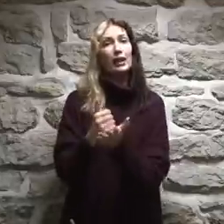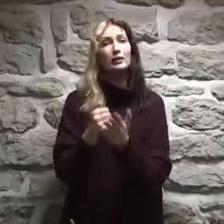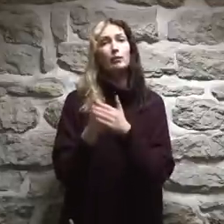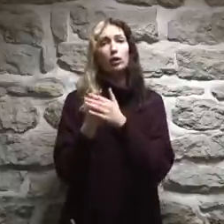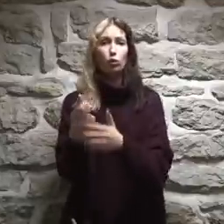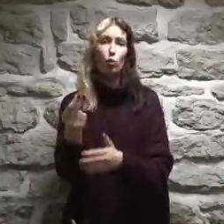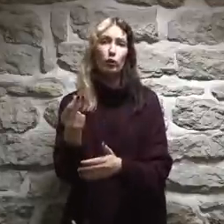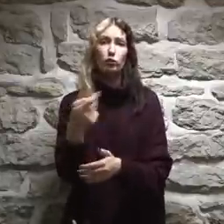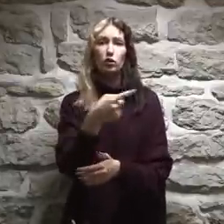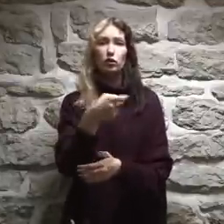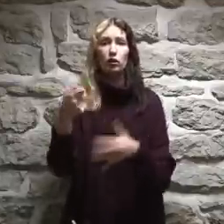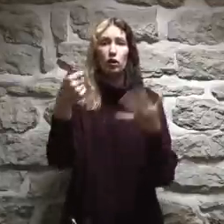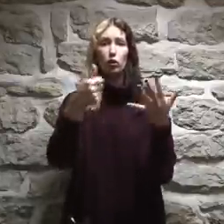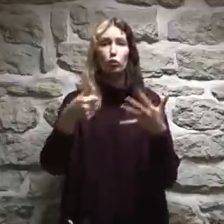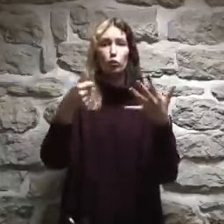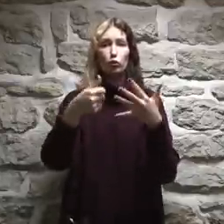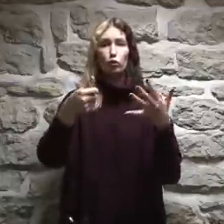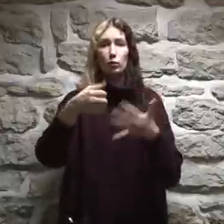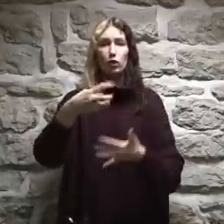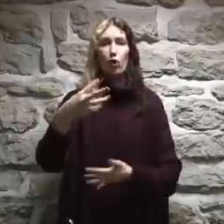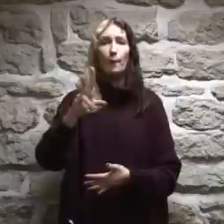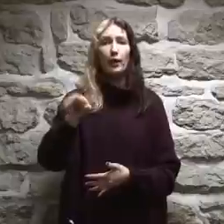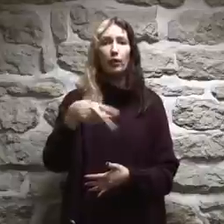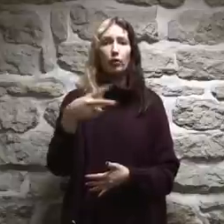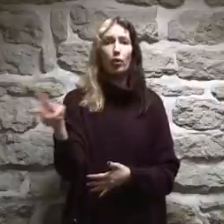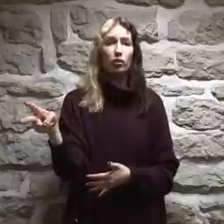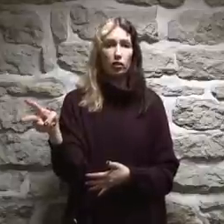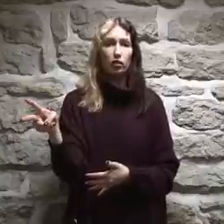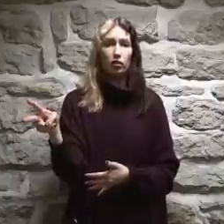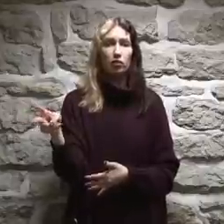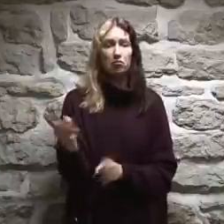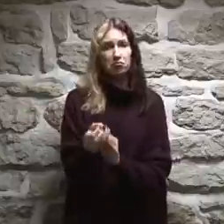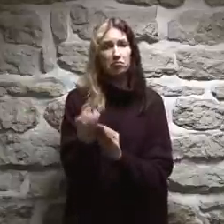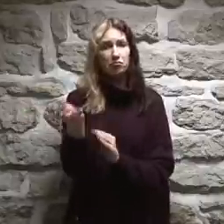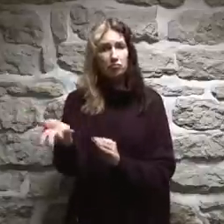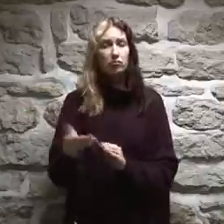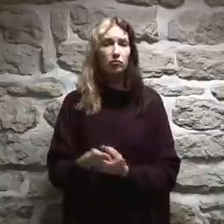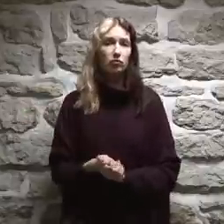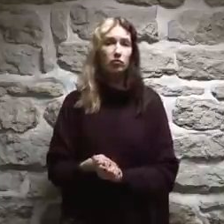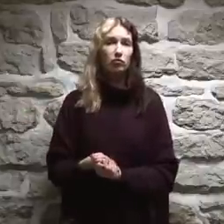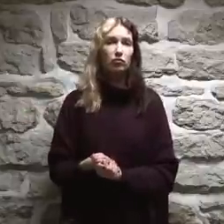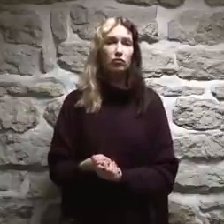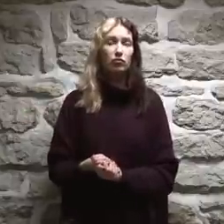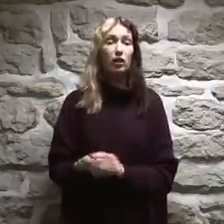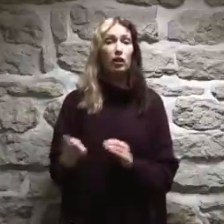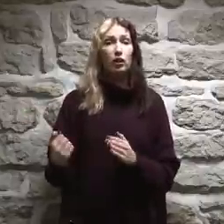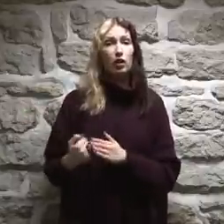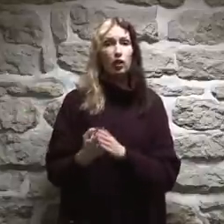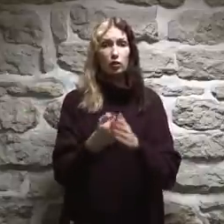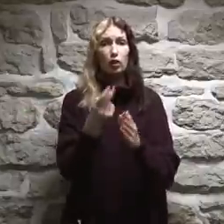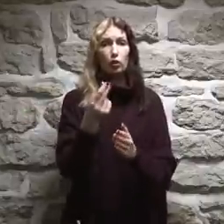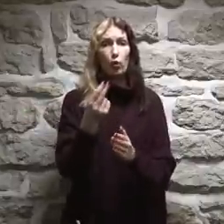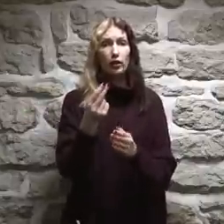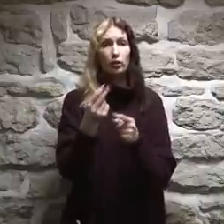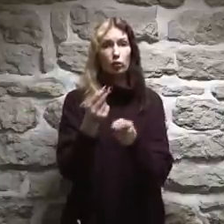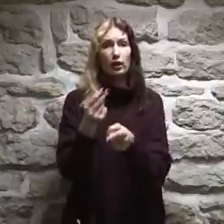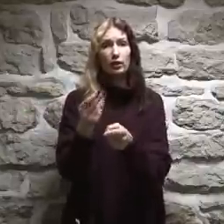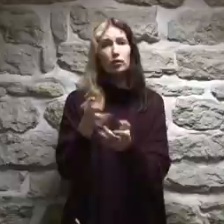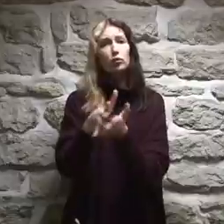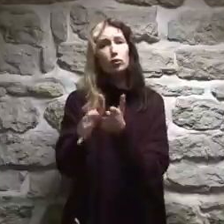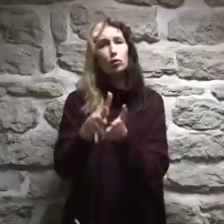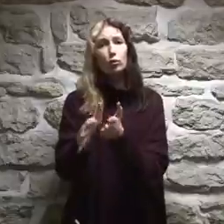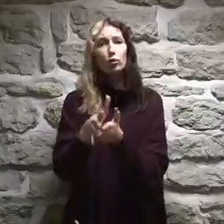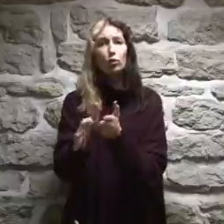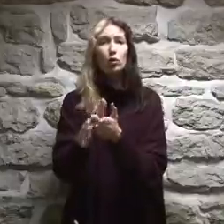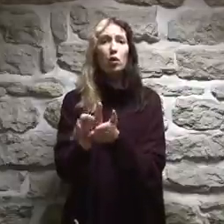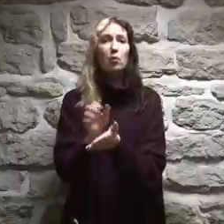on 163 eurot. Nii et peamiselt on need toetused läinud elektri